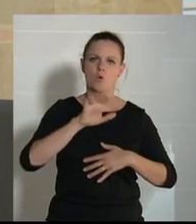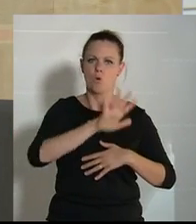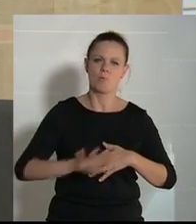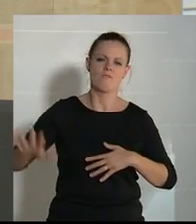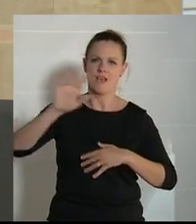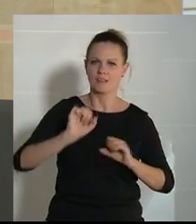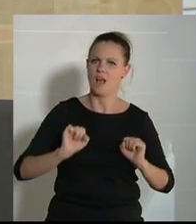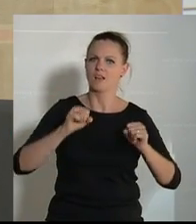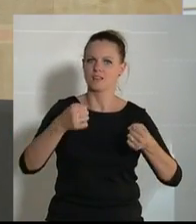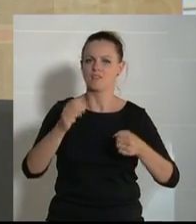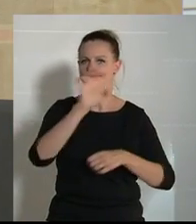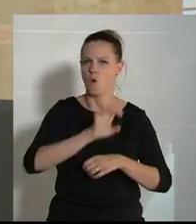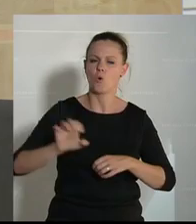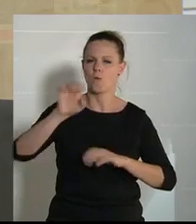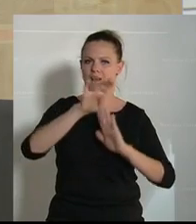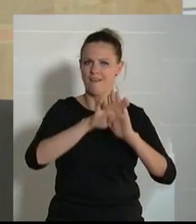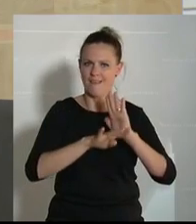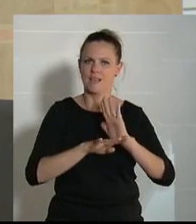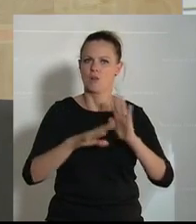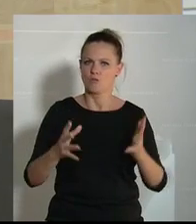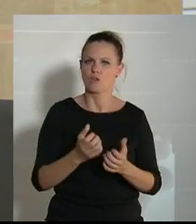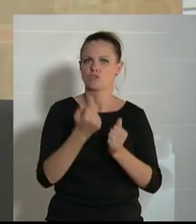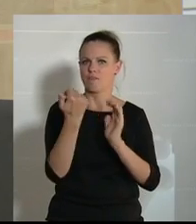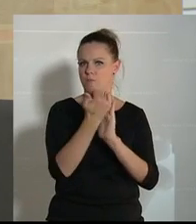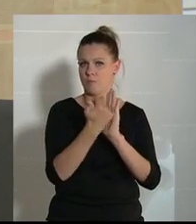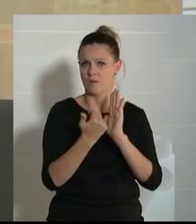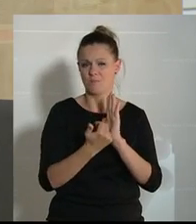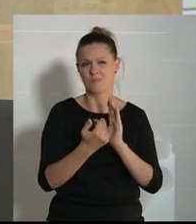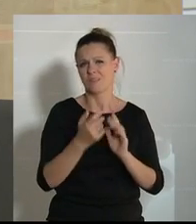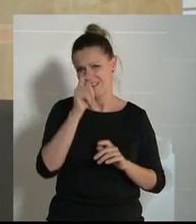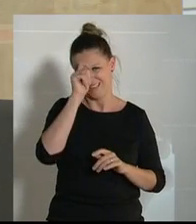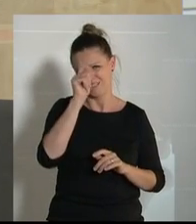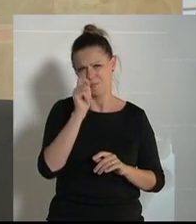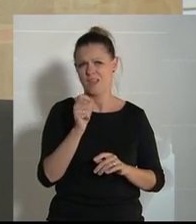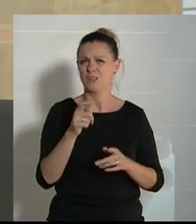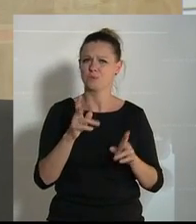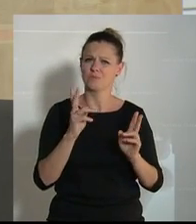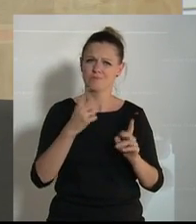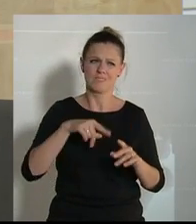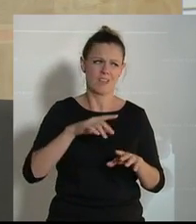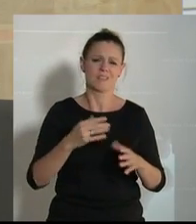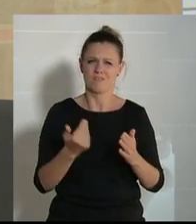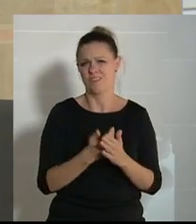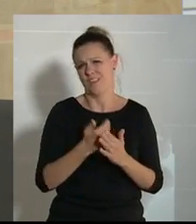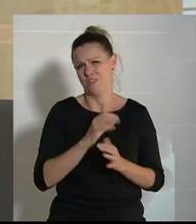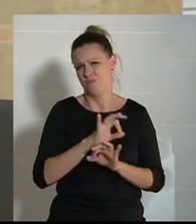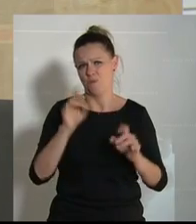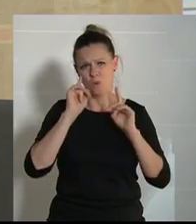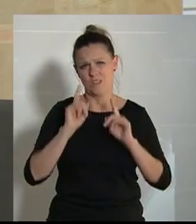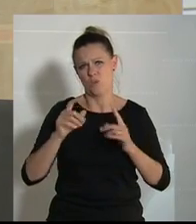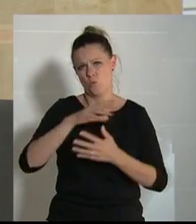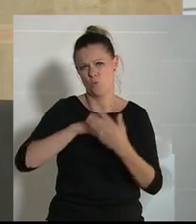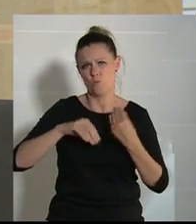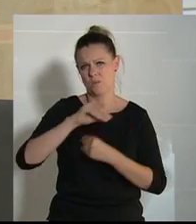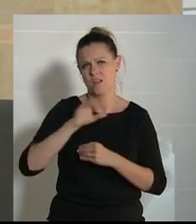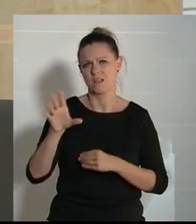und europäische Regelungen schaffen, die würdevoll sind und die vertretbar sind im Umgang mit Tieren